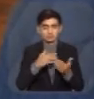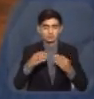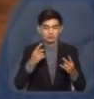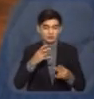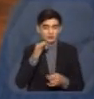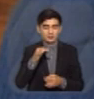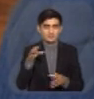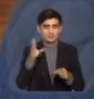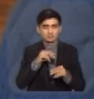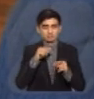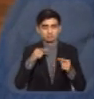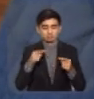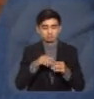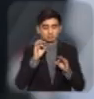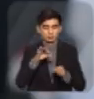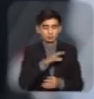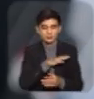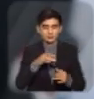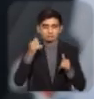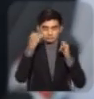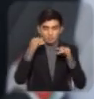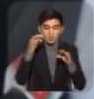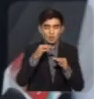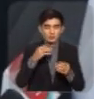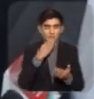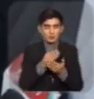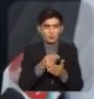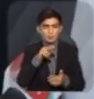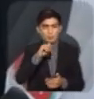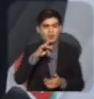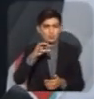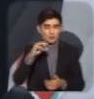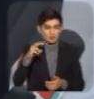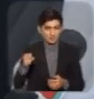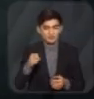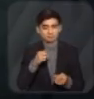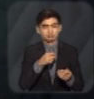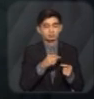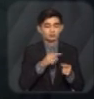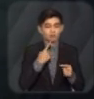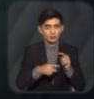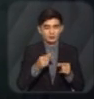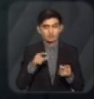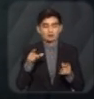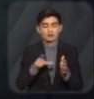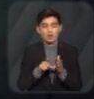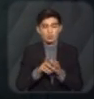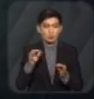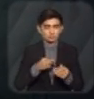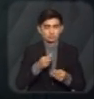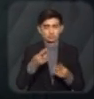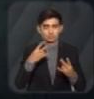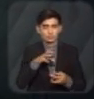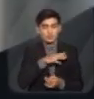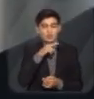ограничить понятие чистопородный и племенной скот по программе слабого за племенной скот не надо платить налоги проблема в том что в россии